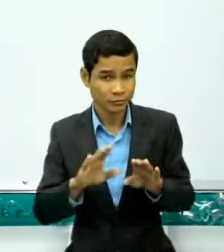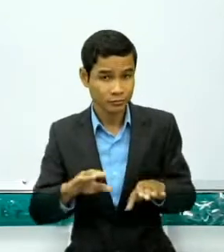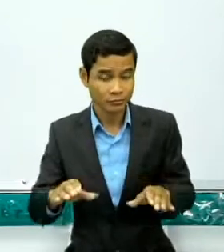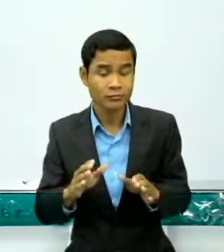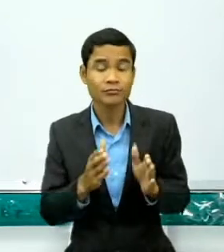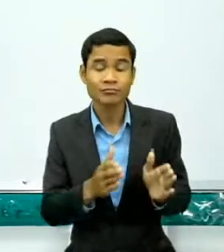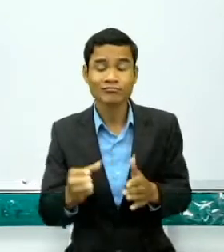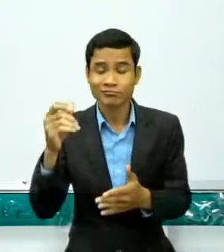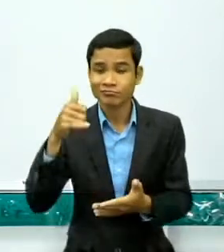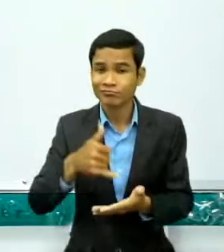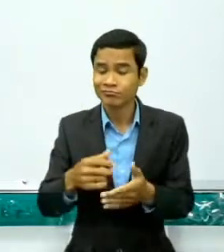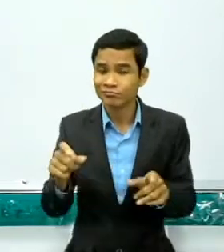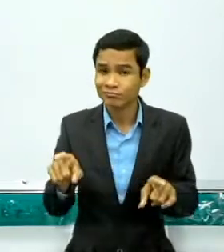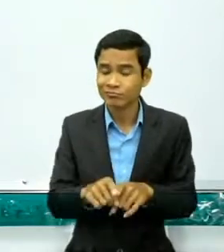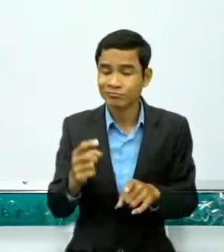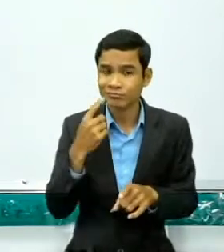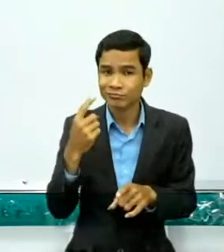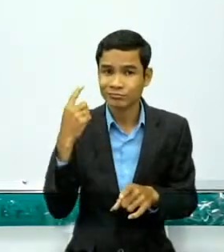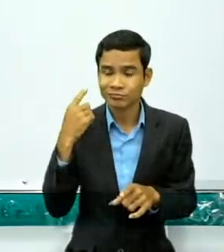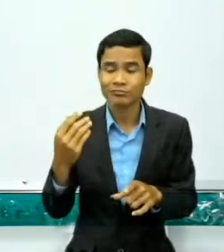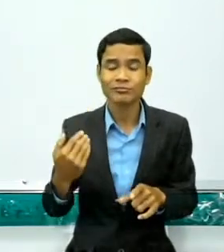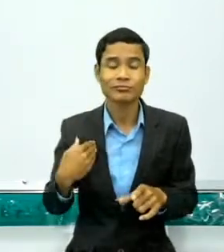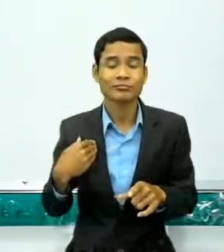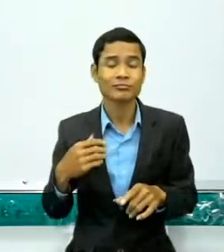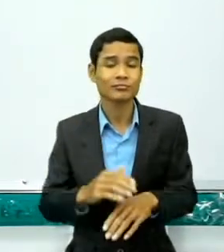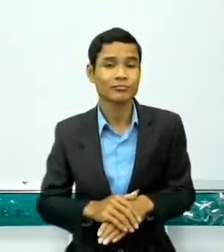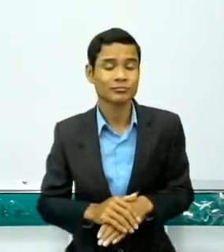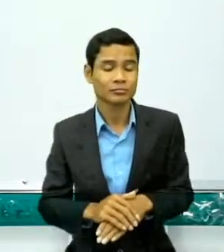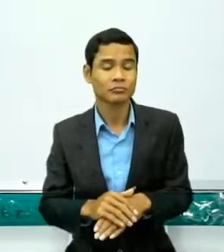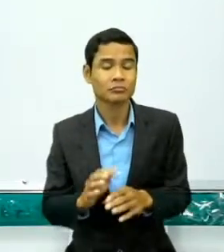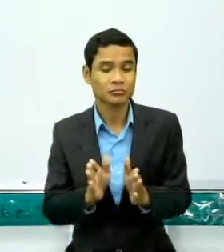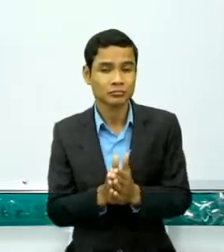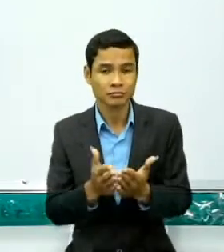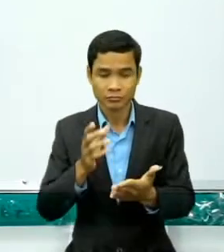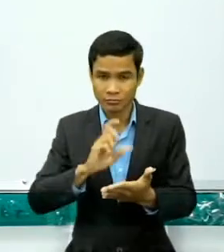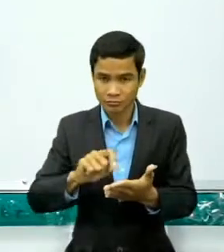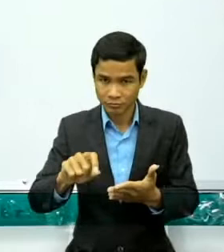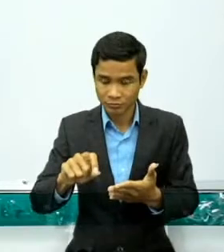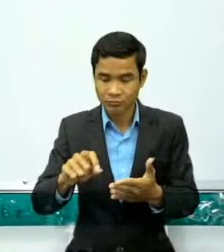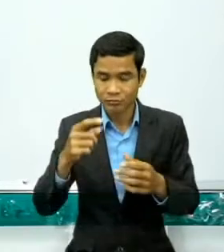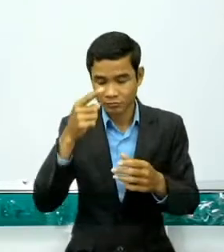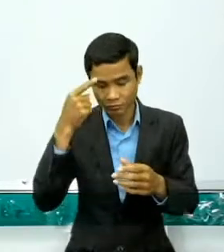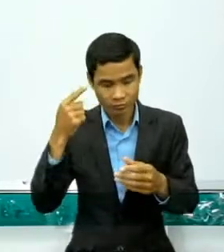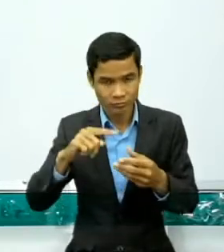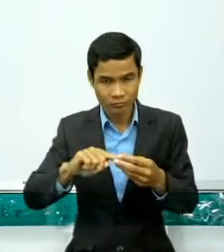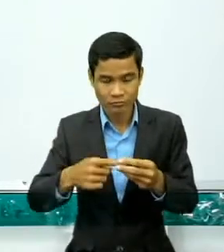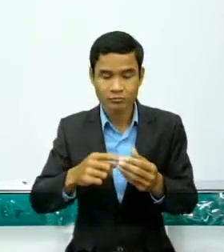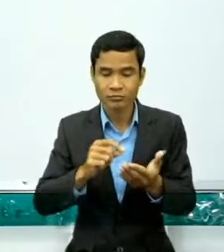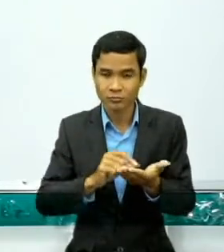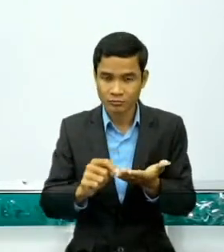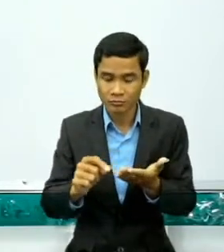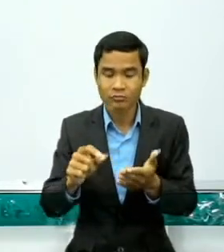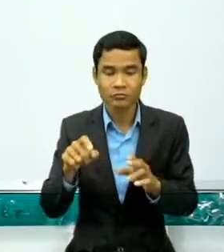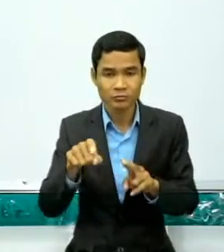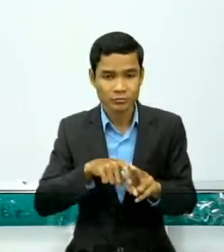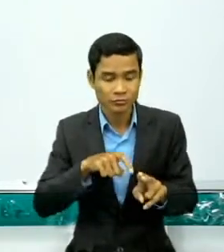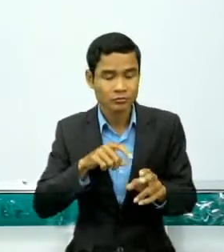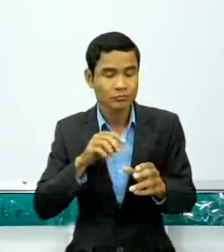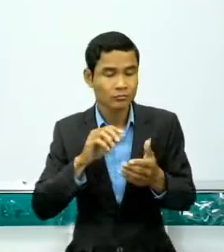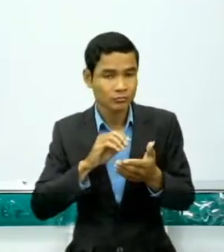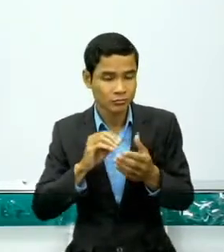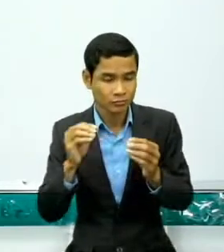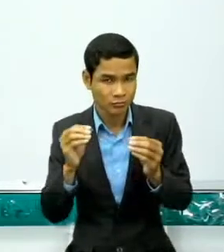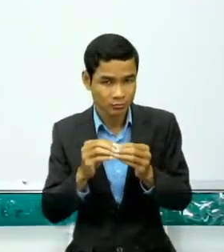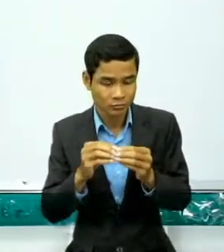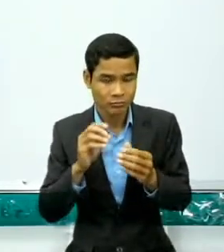ងៃនេះក៏មិនខុសពីថ្ងៃមុនដែរគឺមានដូចជាចាសិភៅសរសេរខ្មៅដៃជលប់បន្ទាត់ដីស